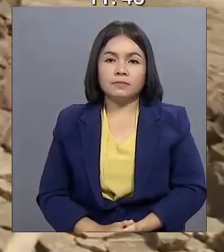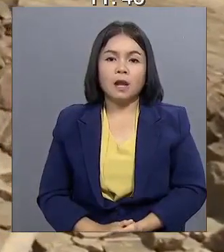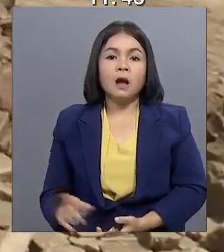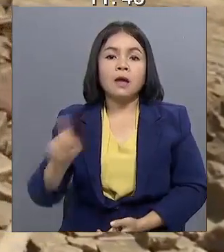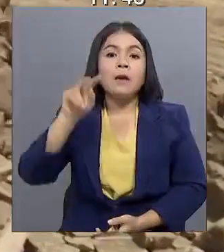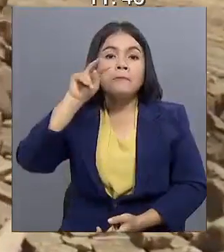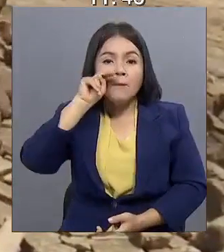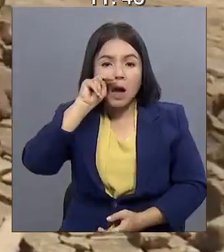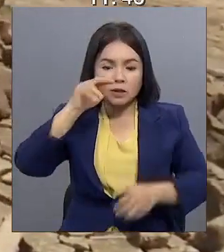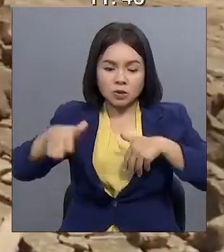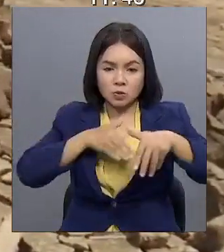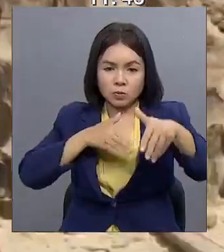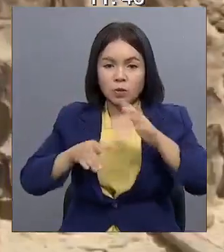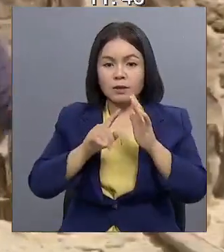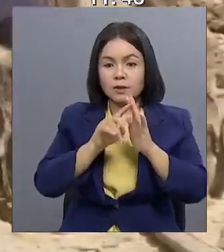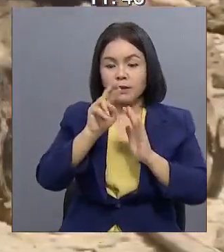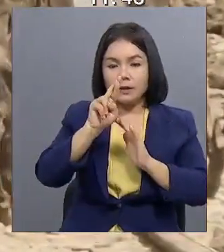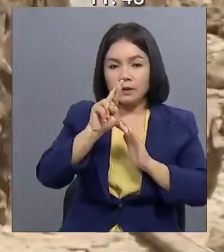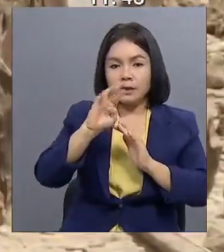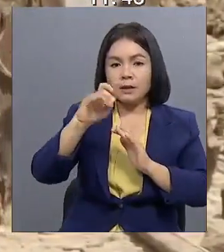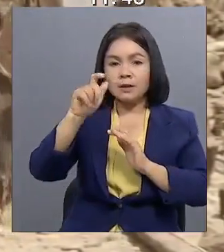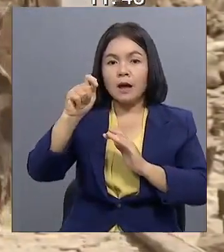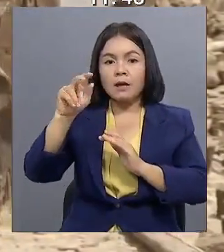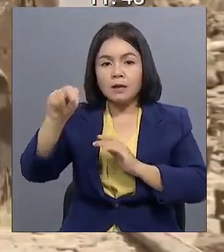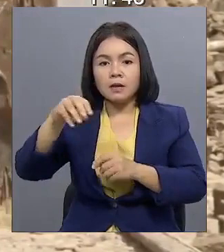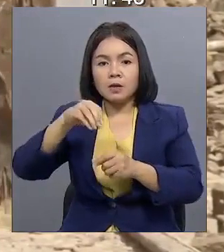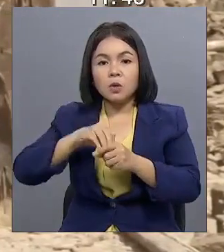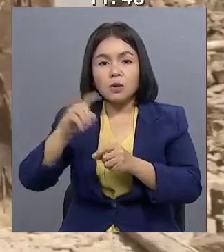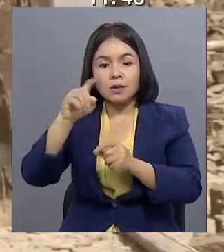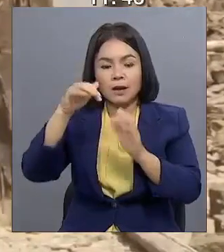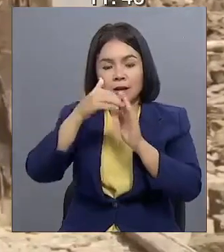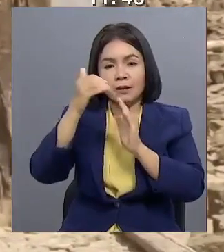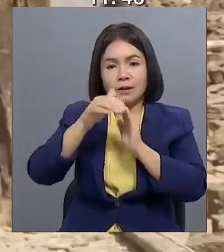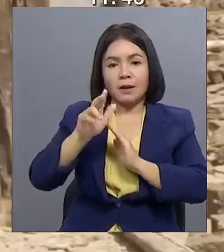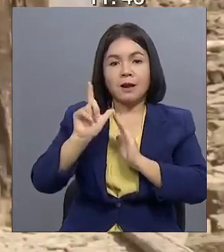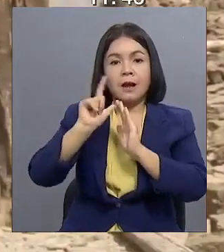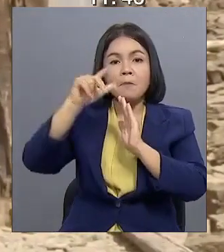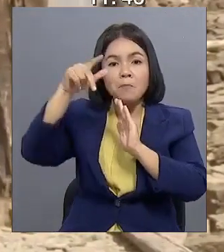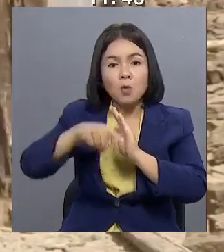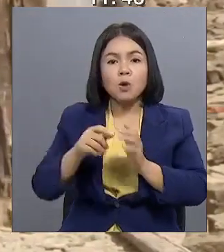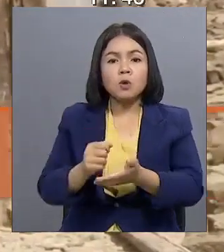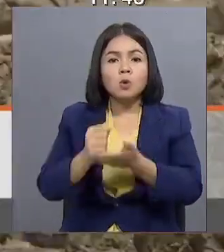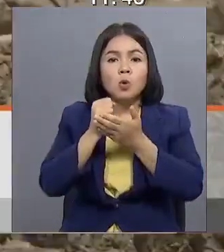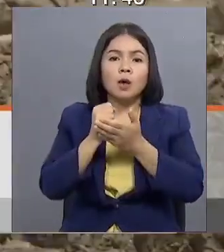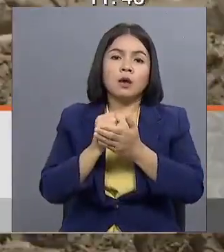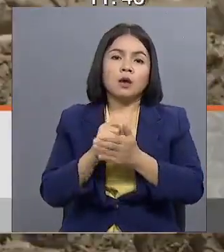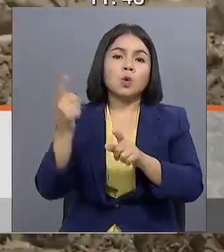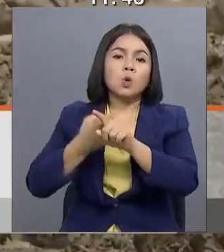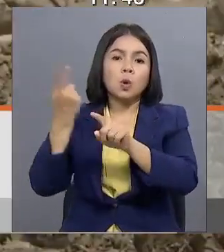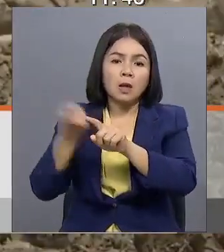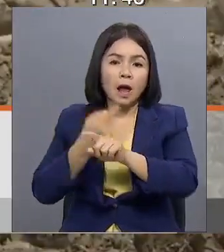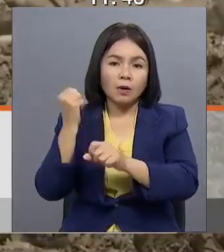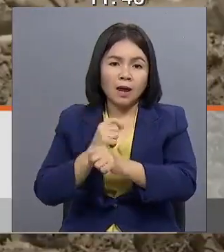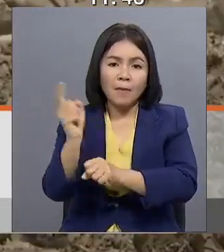ชาวบ้านชุมชนเรือนแพบ้านก้อจัดสรรตำบลก้ออำเภอลี้จังหวัดลำพูนเร่งสร้างสะพานชั่วคราวและนำหินมาเทตรงปลายสะพานเ